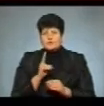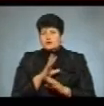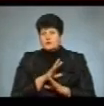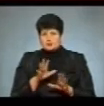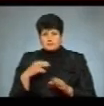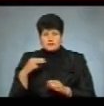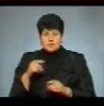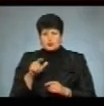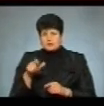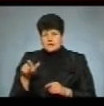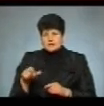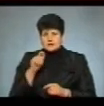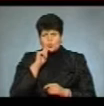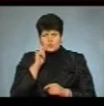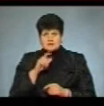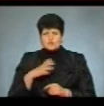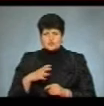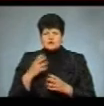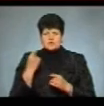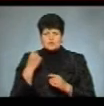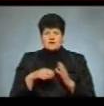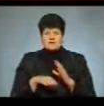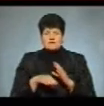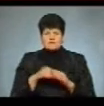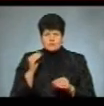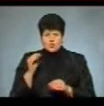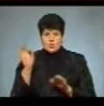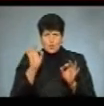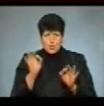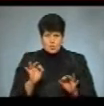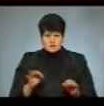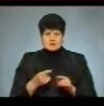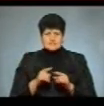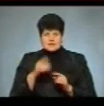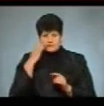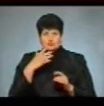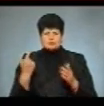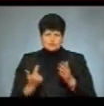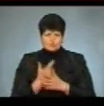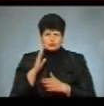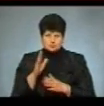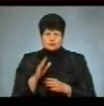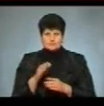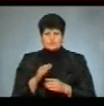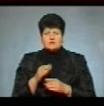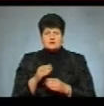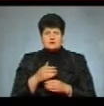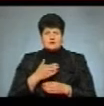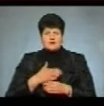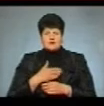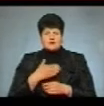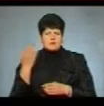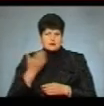українців очікують ще одні вибори восени, тобто влітку розпочинається ще одна передвиборча гонка. Що ви